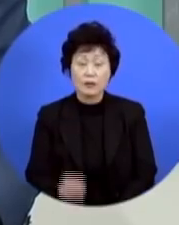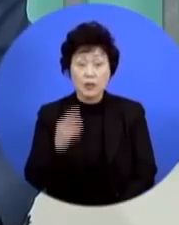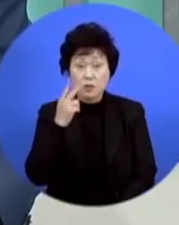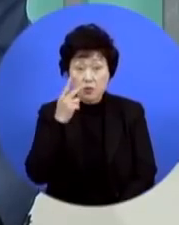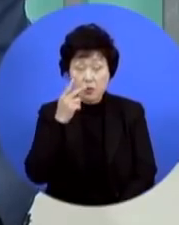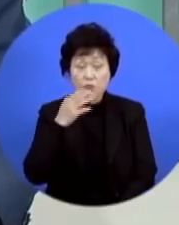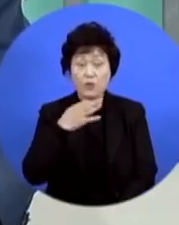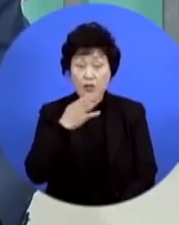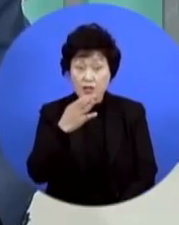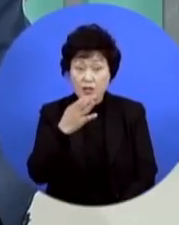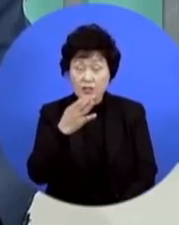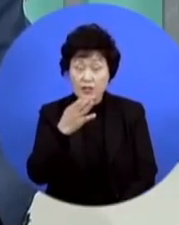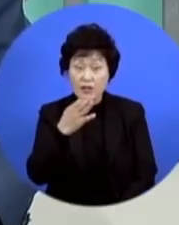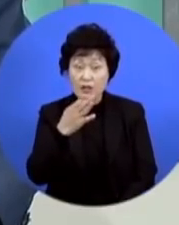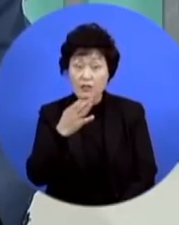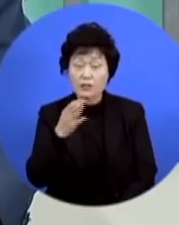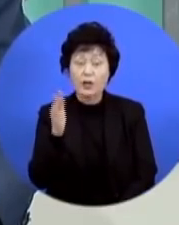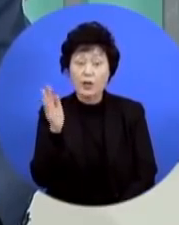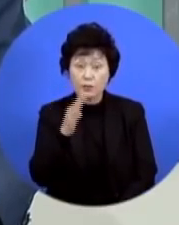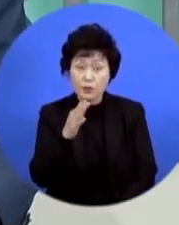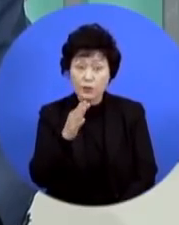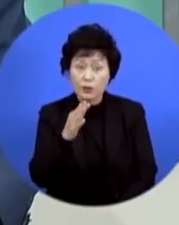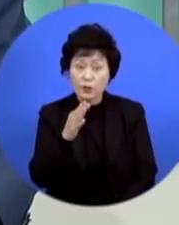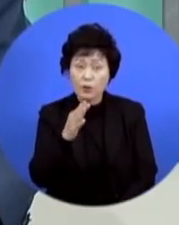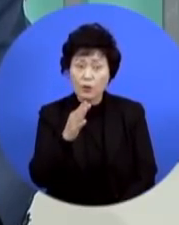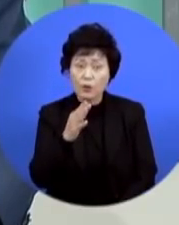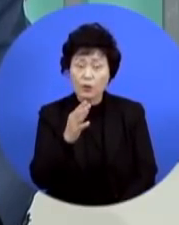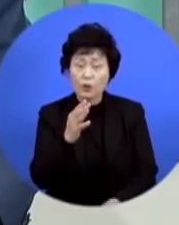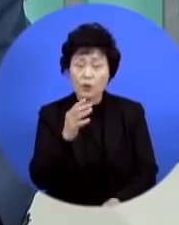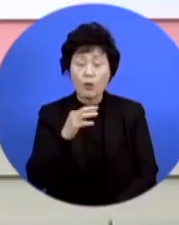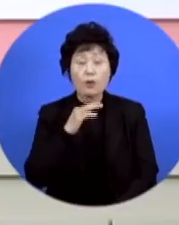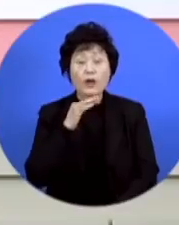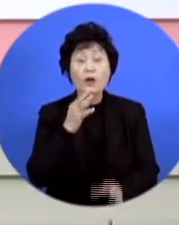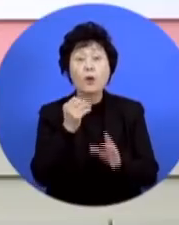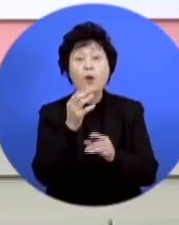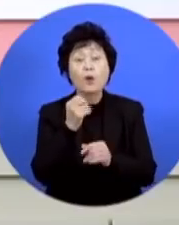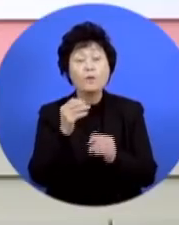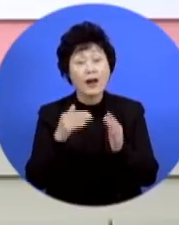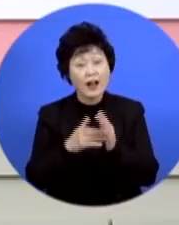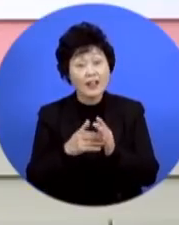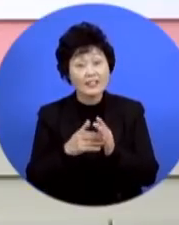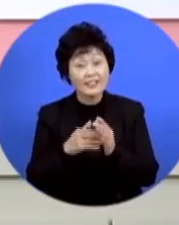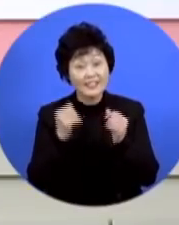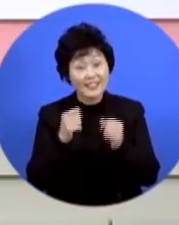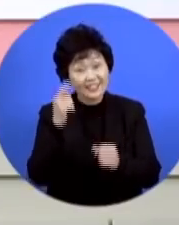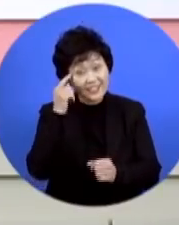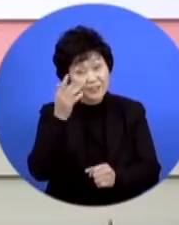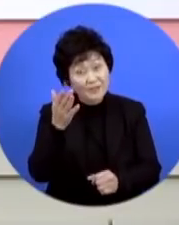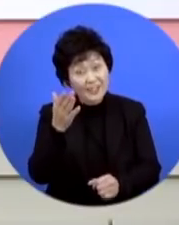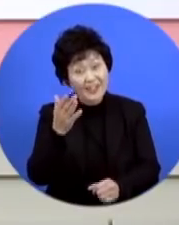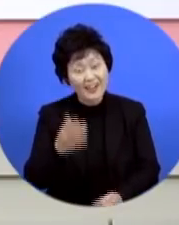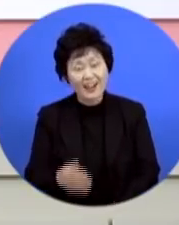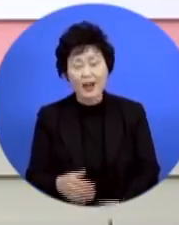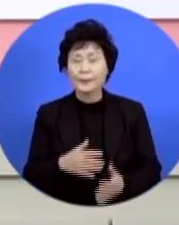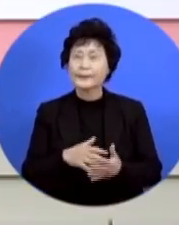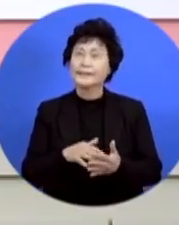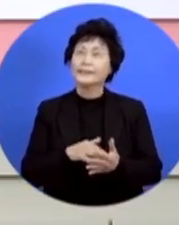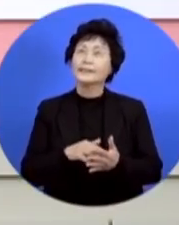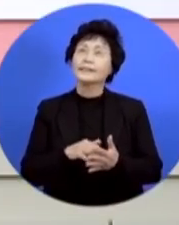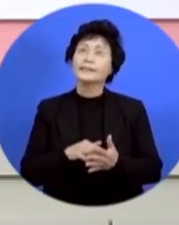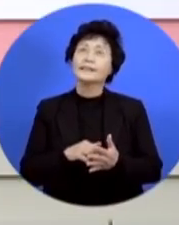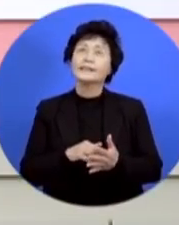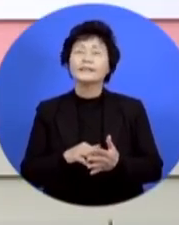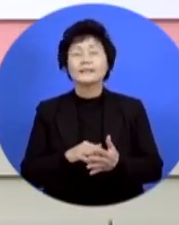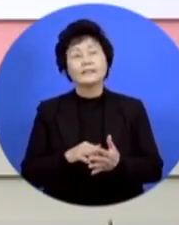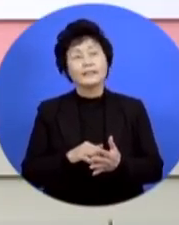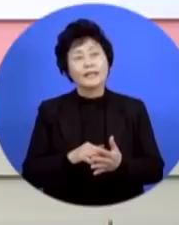때부터 미국 생활 몇 살 때까지 계셨던 거죠, 그럼? 네, 99년도니까 몇 살일까요, 그게? 예. 꽤